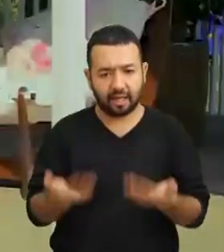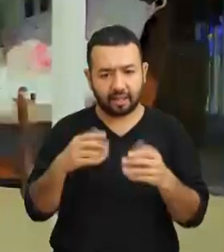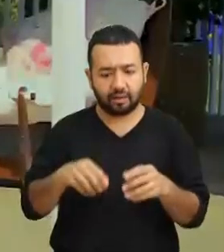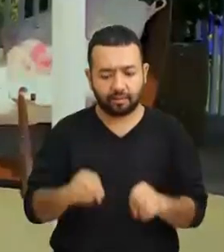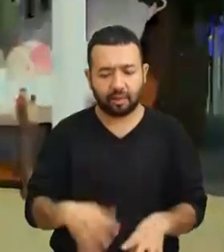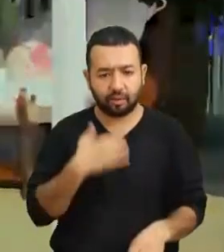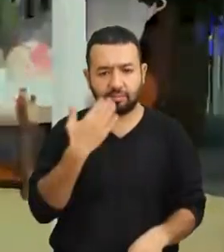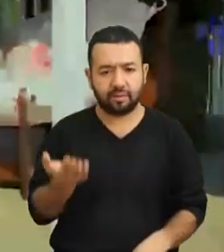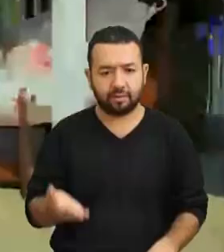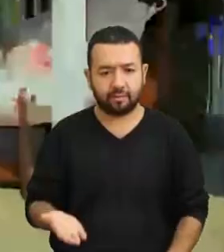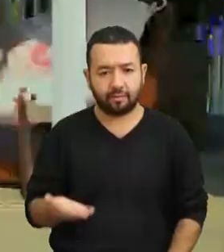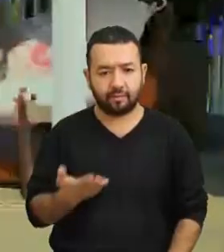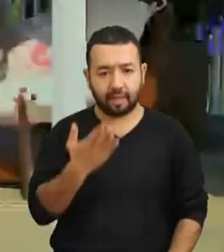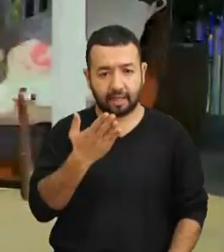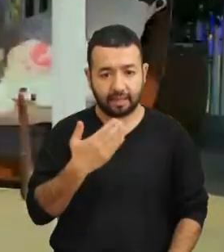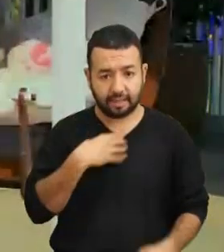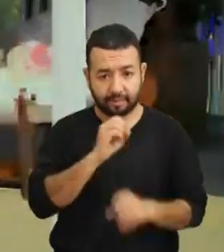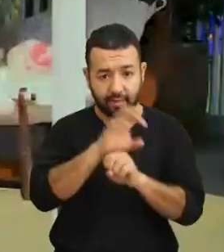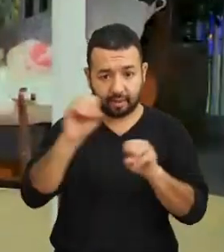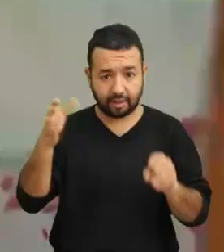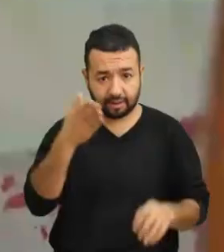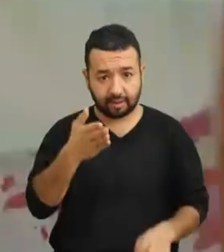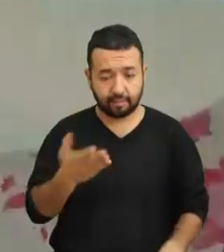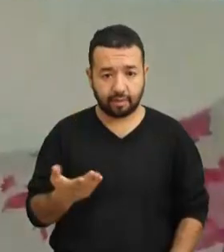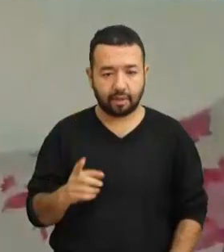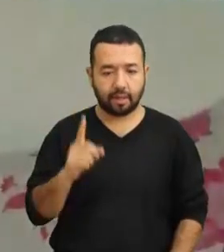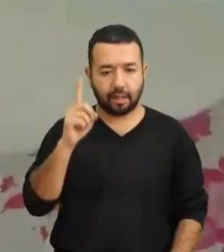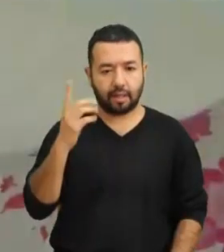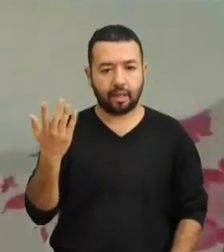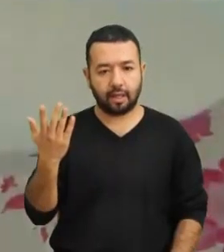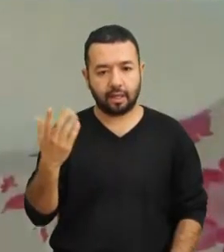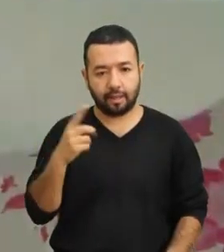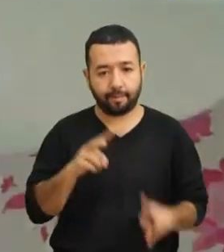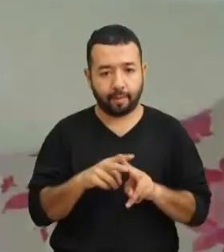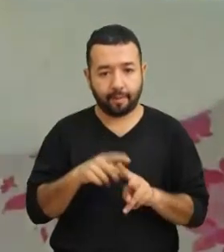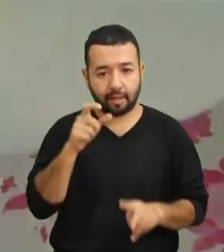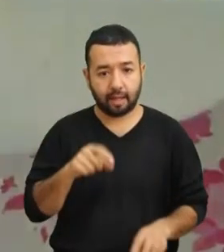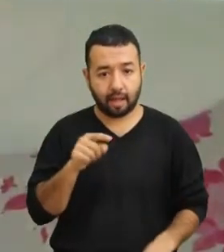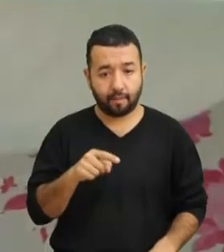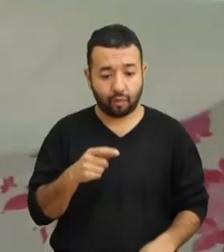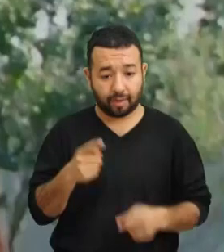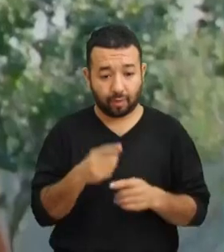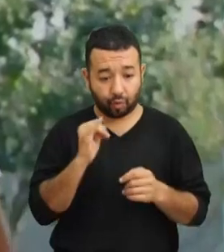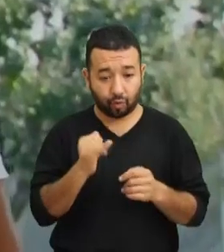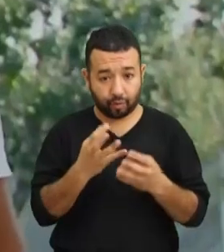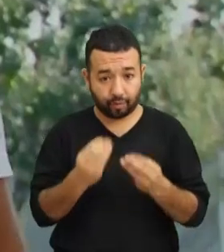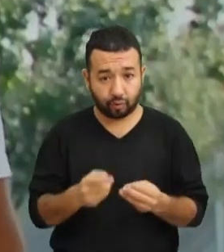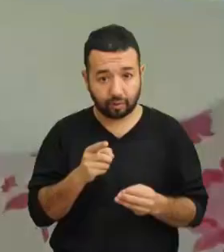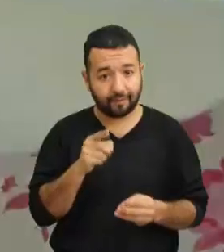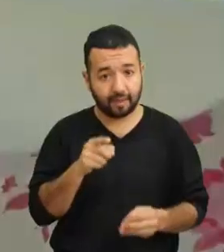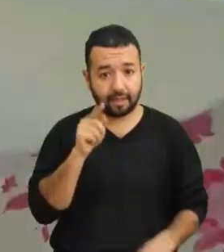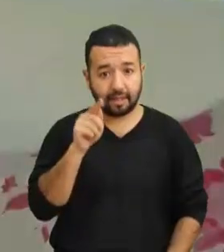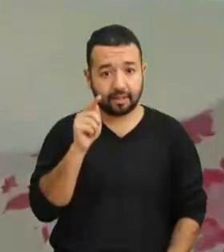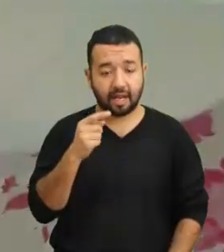ya. Sen mi dağıtacaksın bu davetiyeleri? Allah Allah. Bak Mehmet, bunların başına bir şey gelirse var ya,